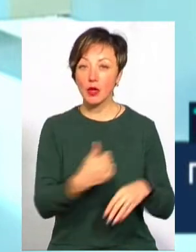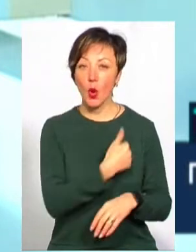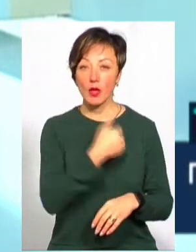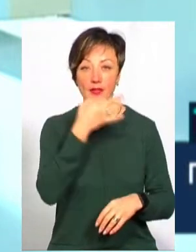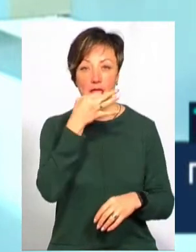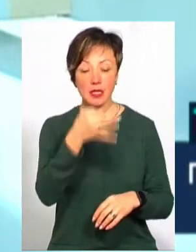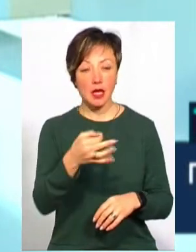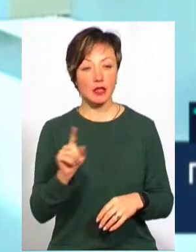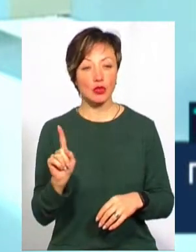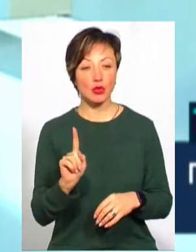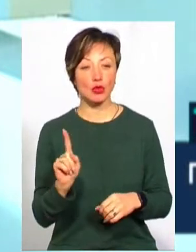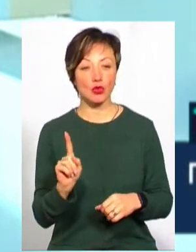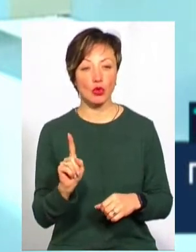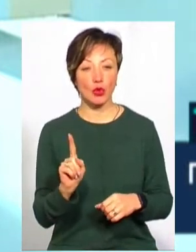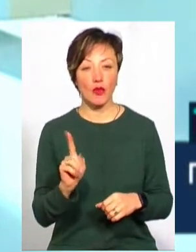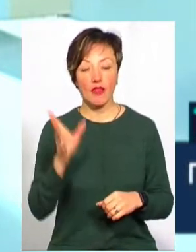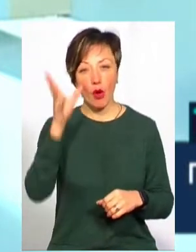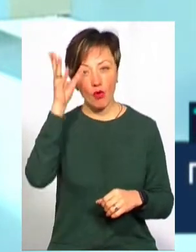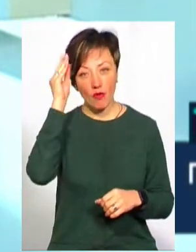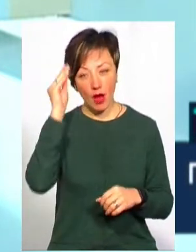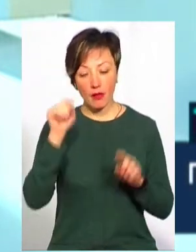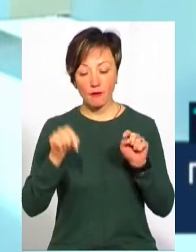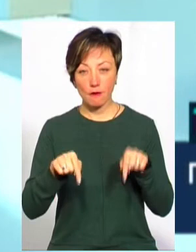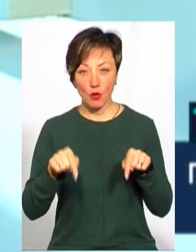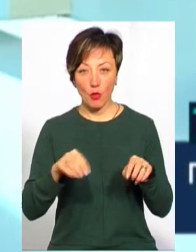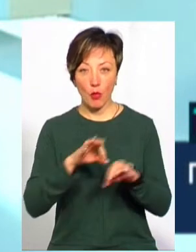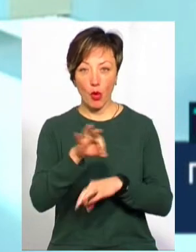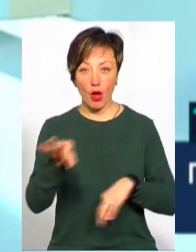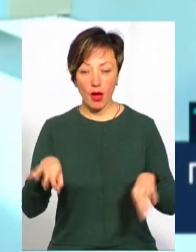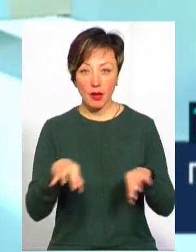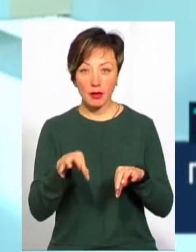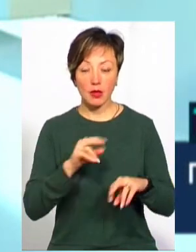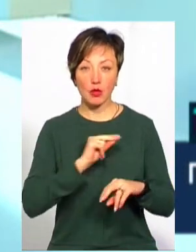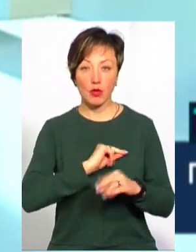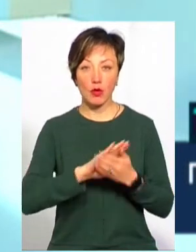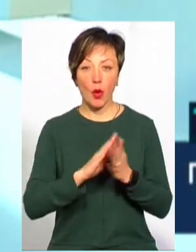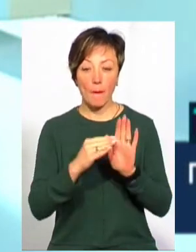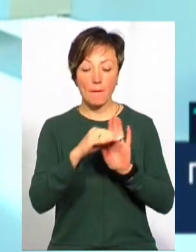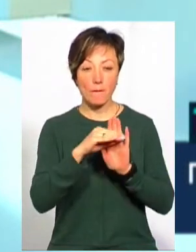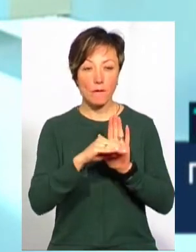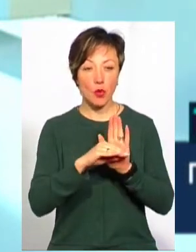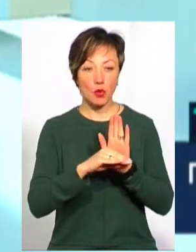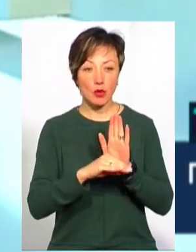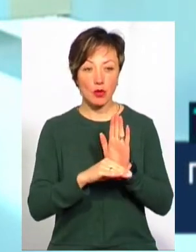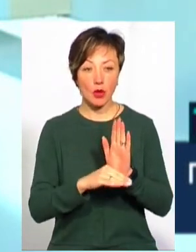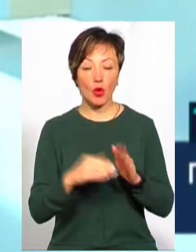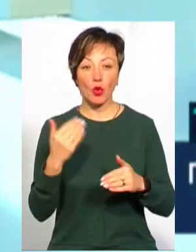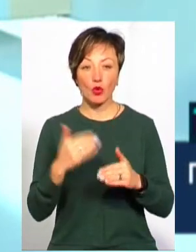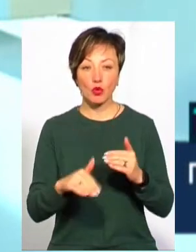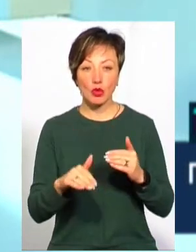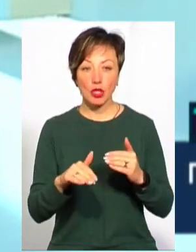що вони врахували в цьому трудовому договорі пункти, котрі вже